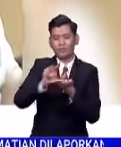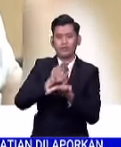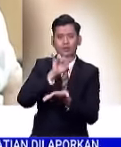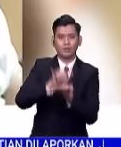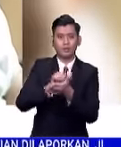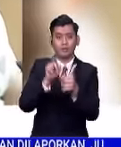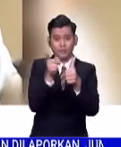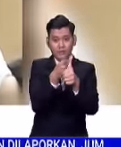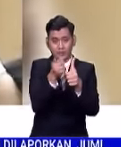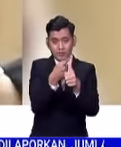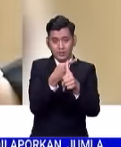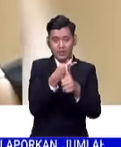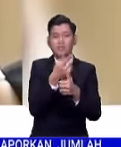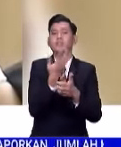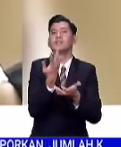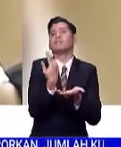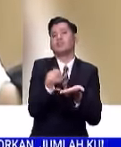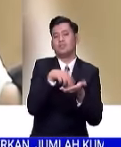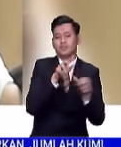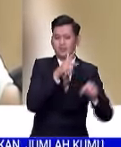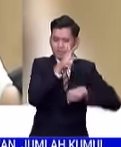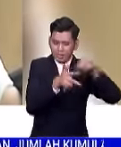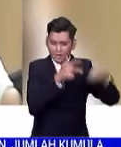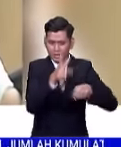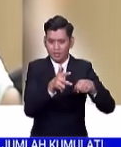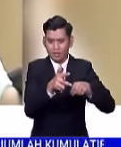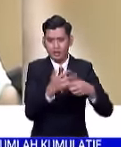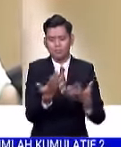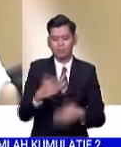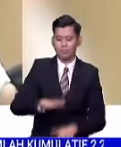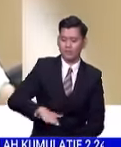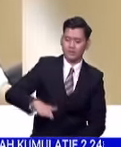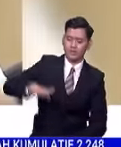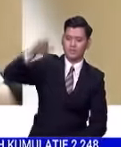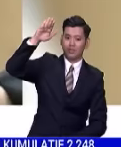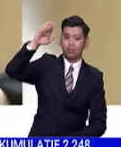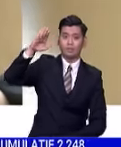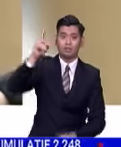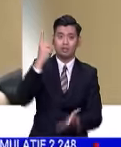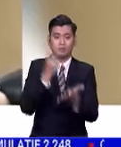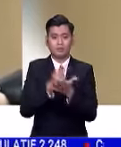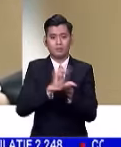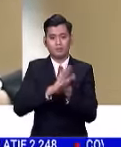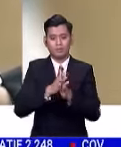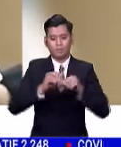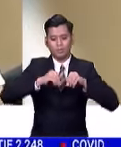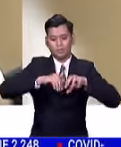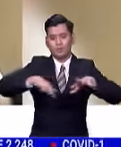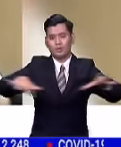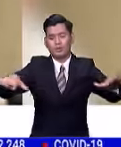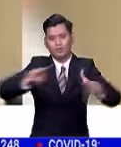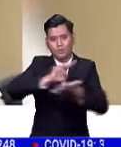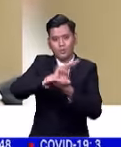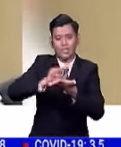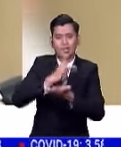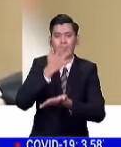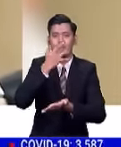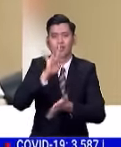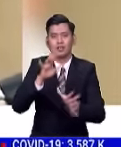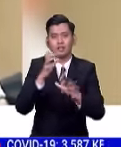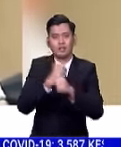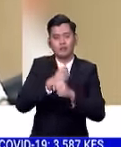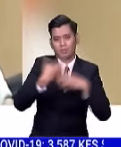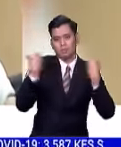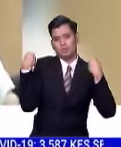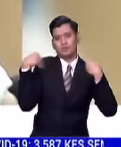pada mulanya dirakam sebagai satu detik mereka sedang membesar dan tanpa sengaja menjadi tular. Individu yang bertuah memenangi lelongan